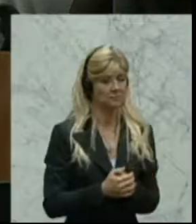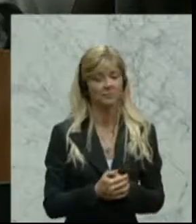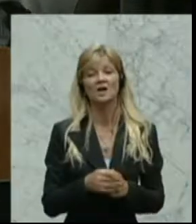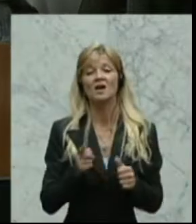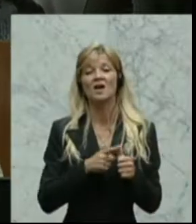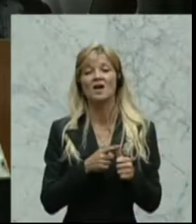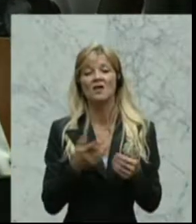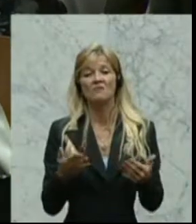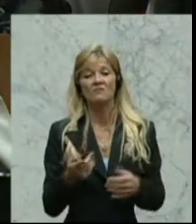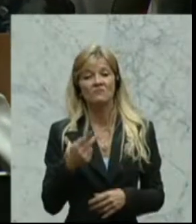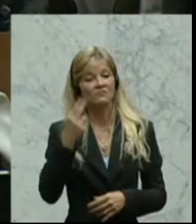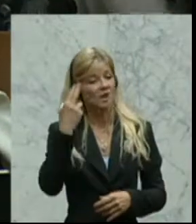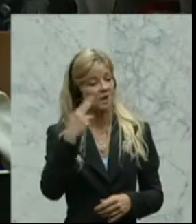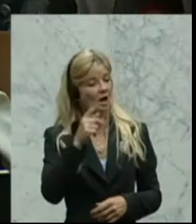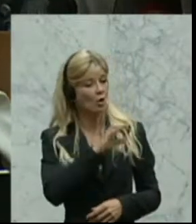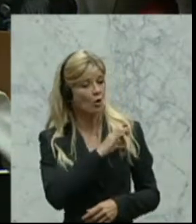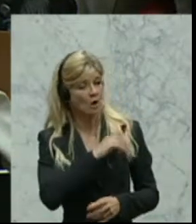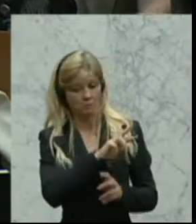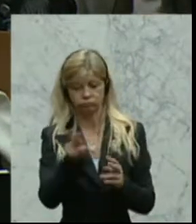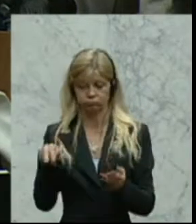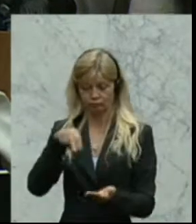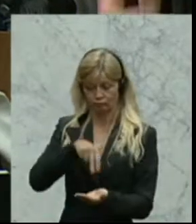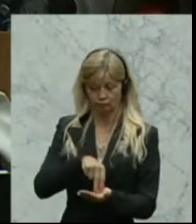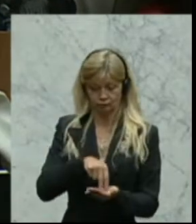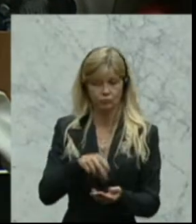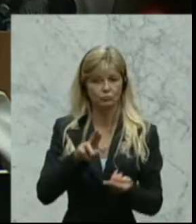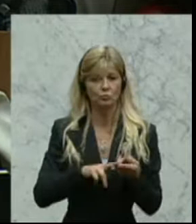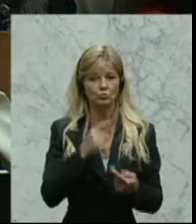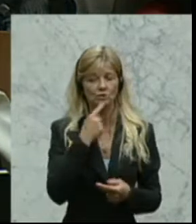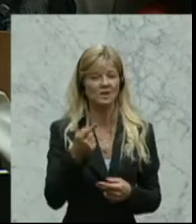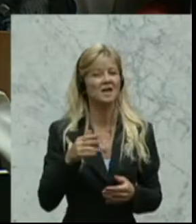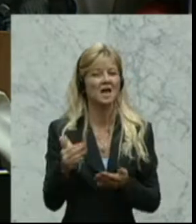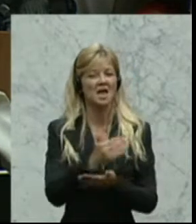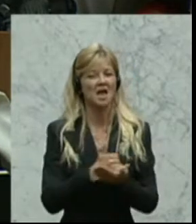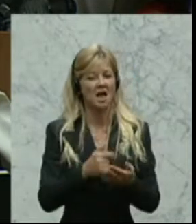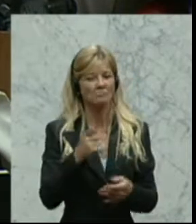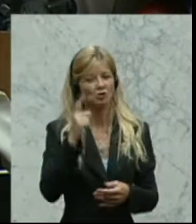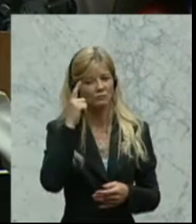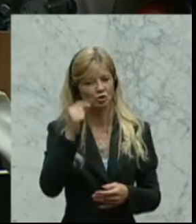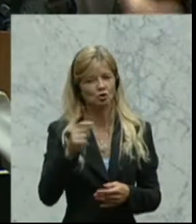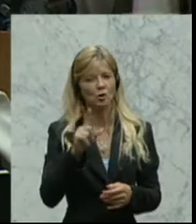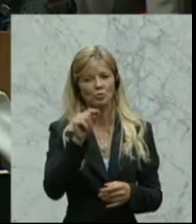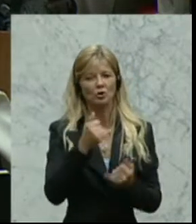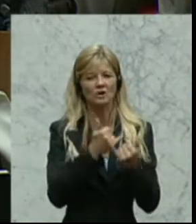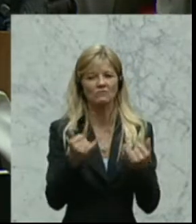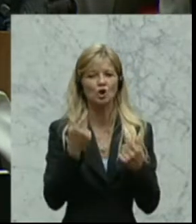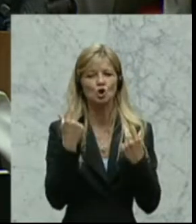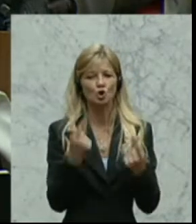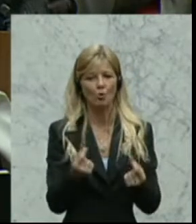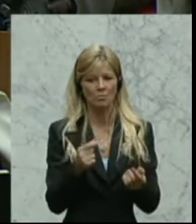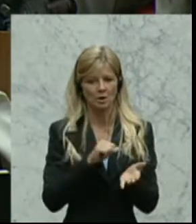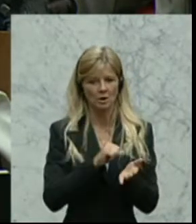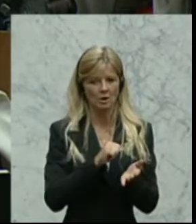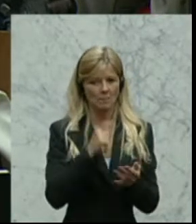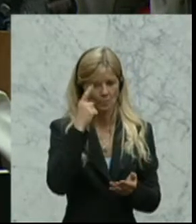mein Gott, eine Erbschaftssteuer wäre eine Doppelbesteuerung. Das ist ein Unfug. Der Übergang vom